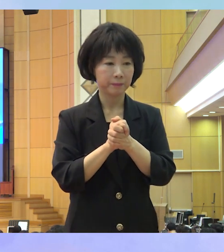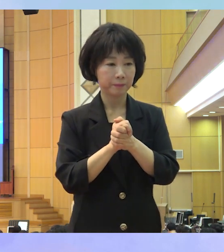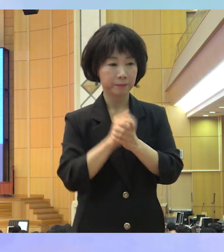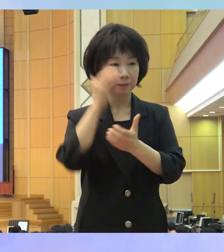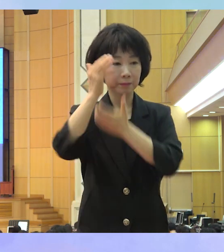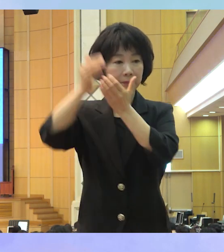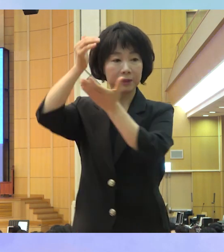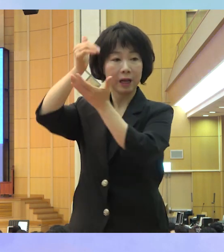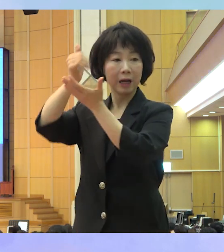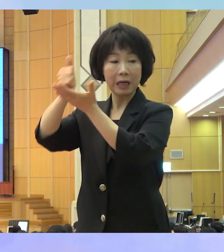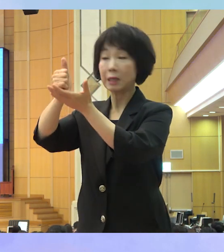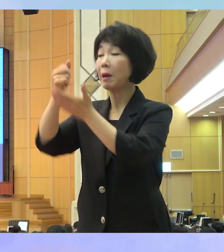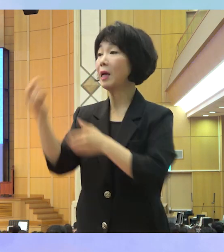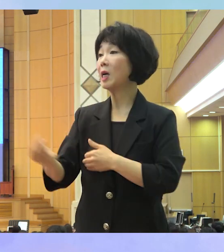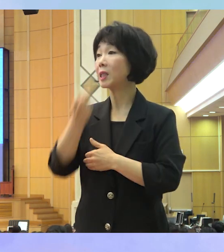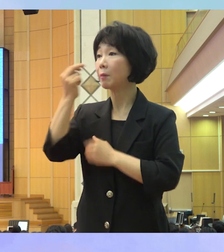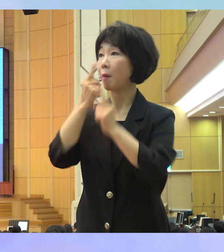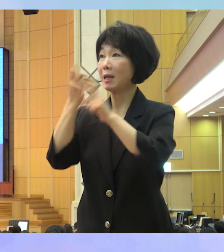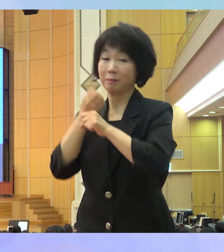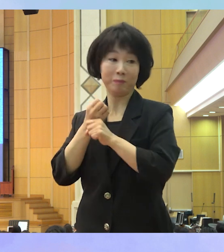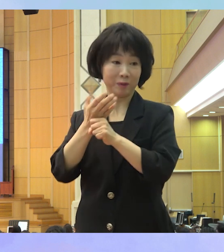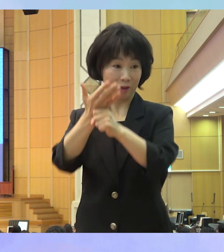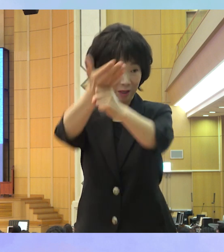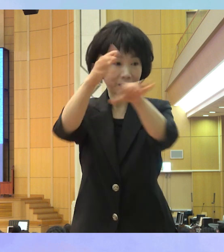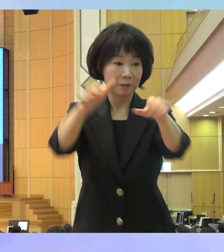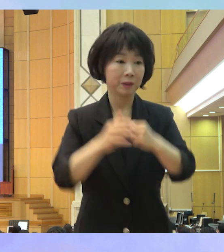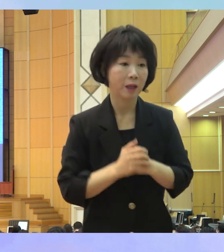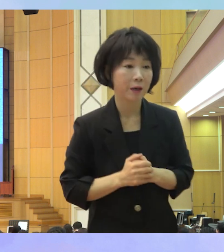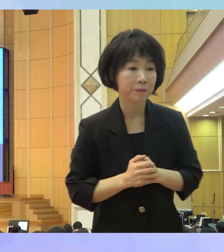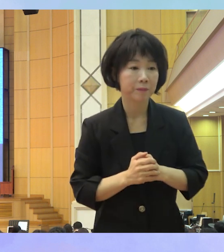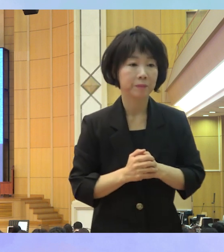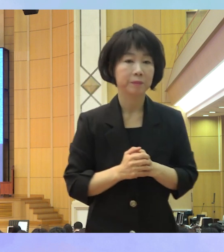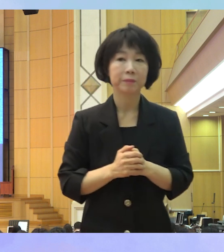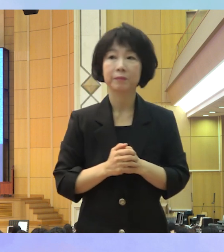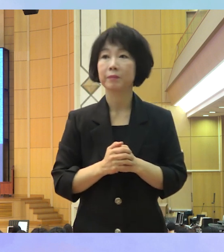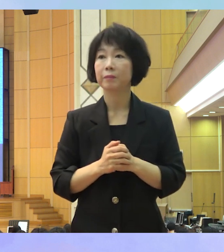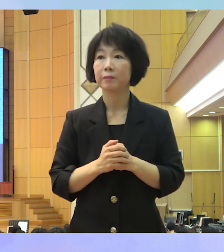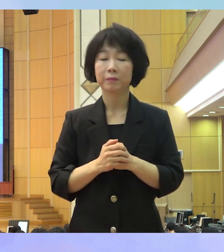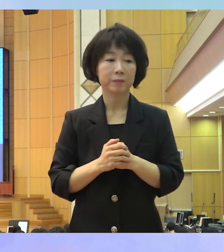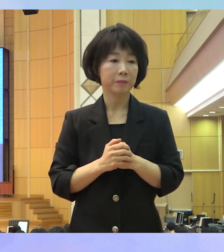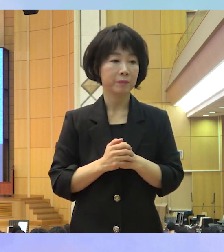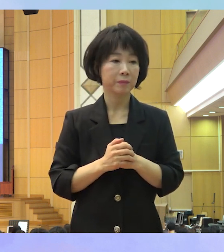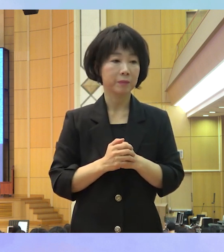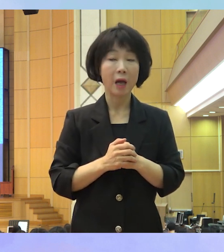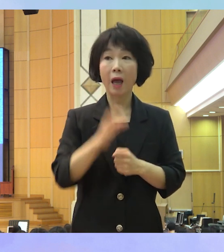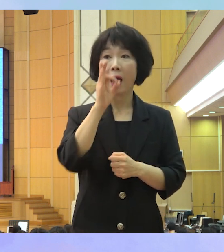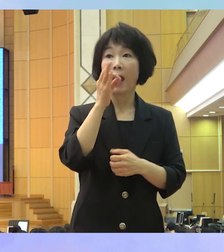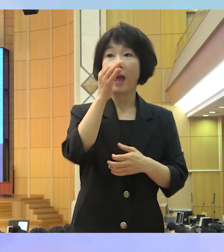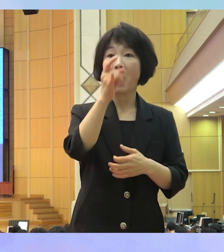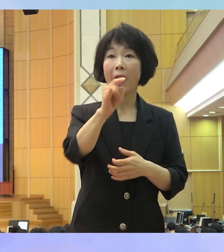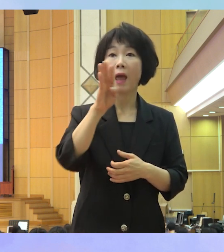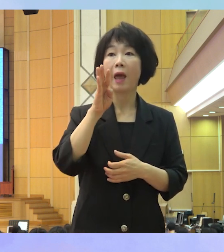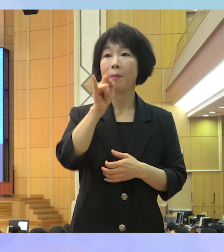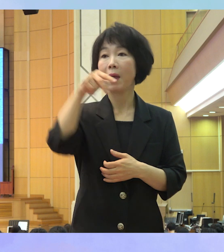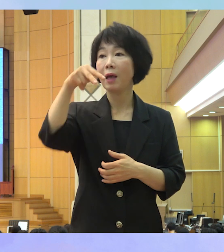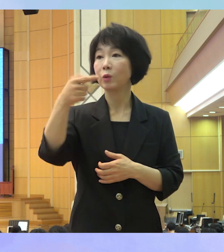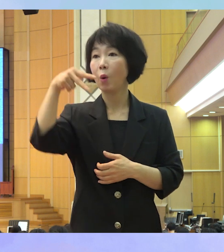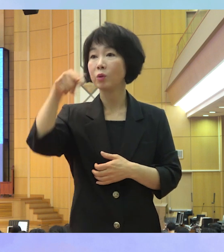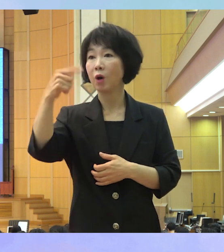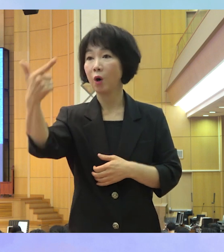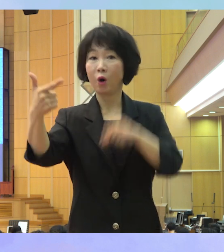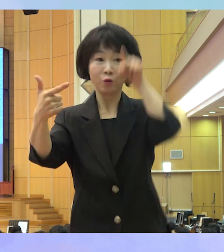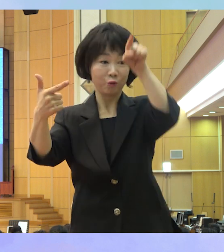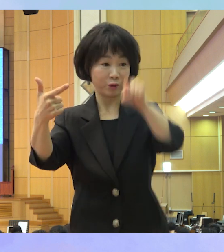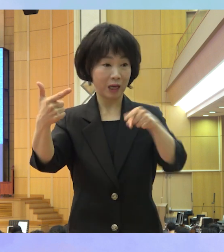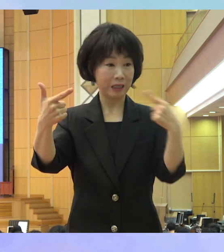하나님 말씀 보시겠습니다. 오늘 우리에게 주시는 하나님의 생명의 말씀은 신약성경 에베소서 6장